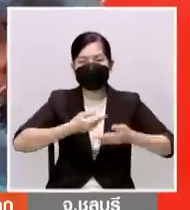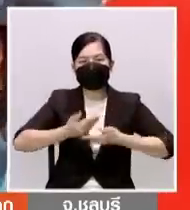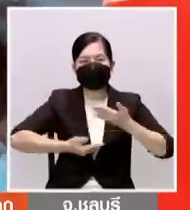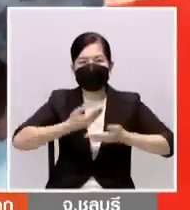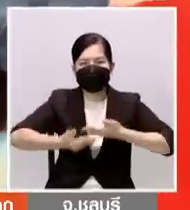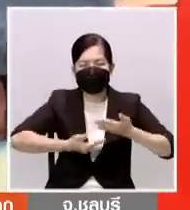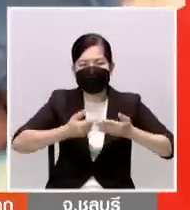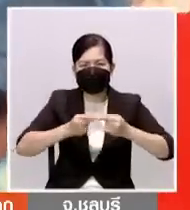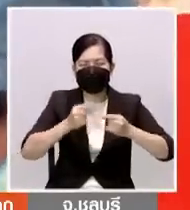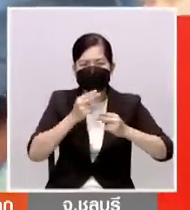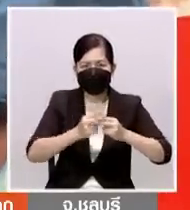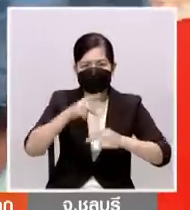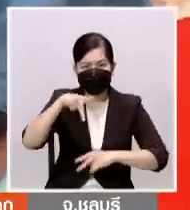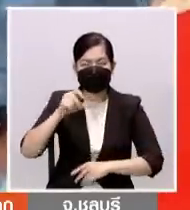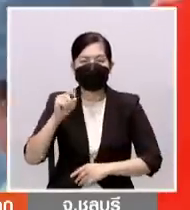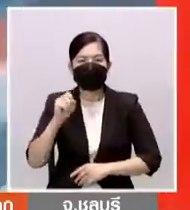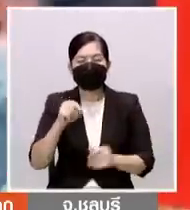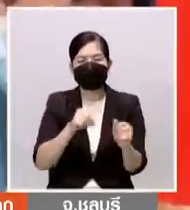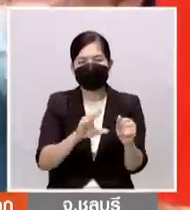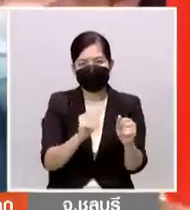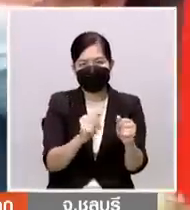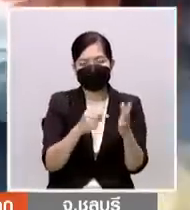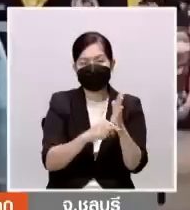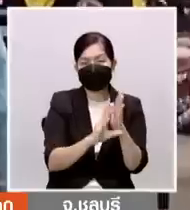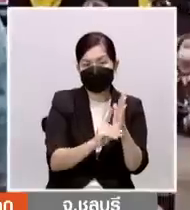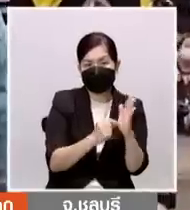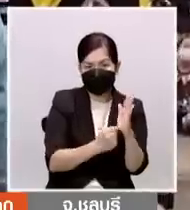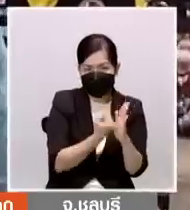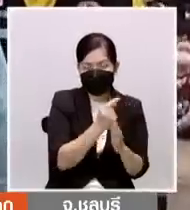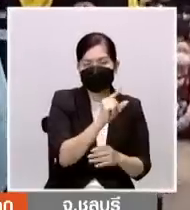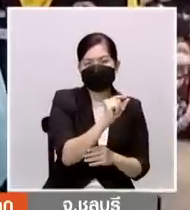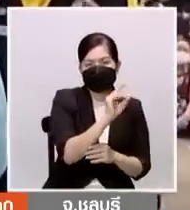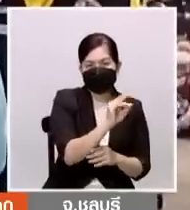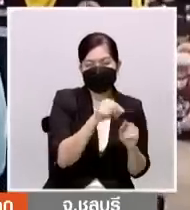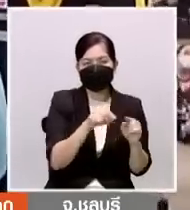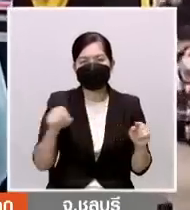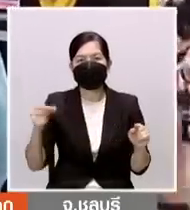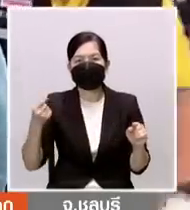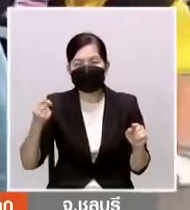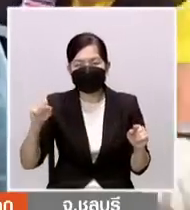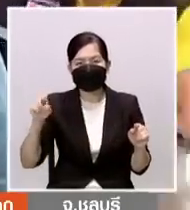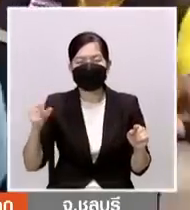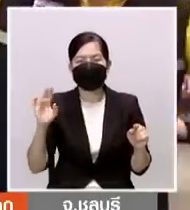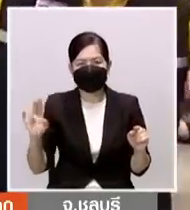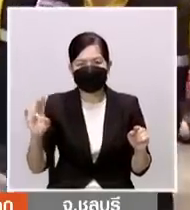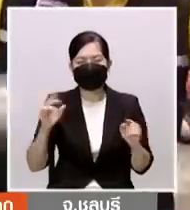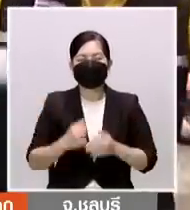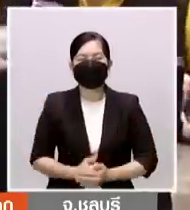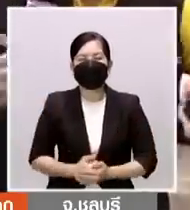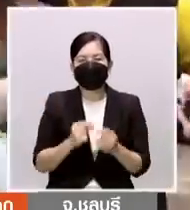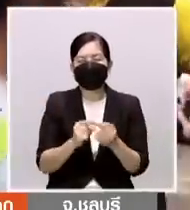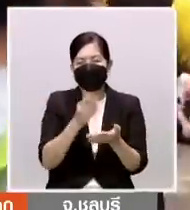ดิ์พื้นที่ตำบลบ้านโขดอำเภอเมืองชลบุรีค่ะตั้งแต่27มิถุนายนถึง10กรกฎาคมนอกจากนี้ให้ง